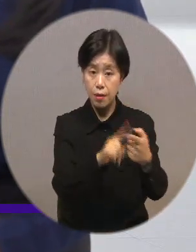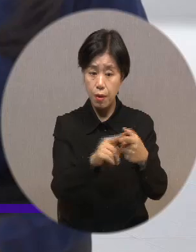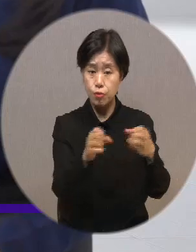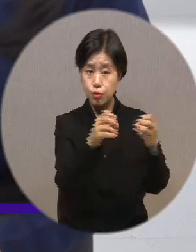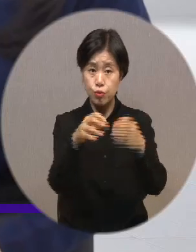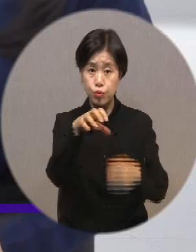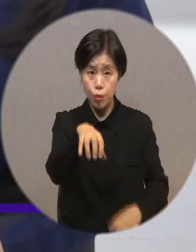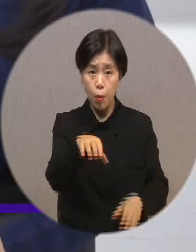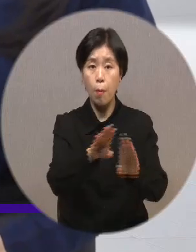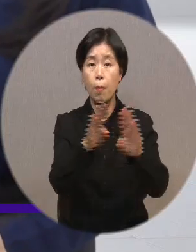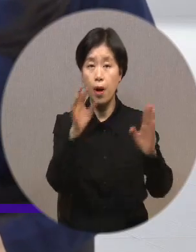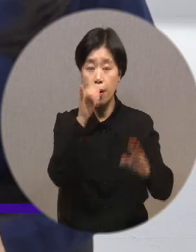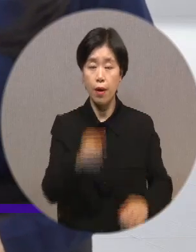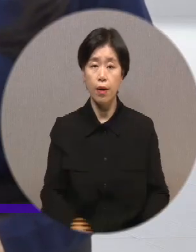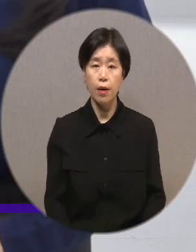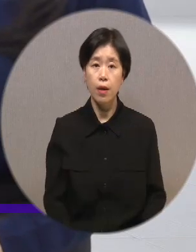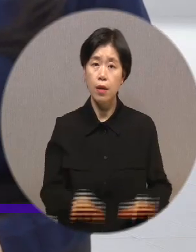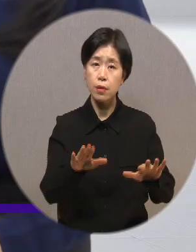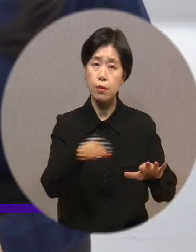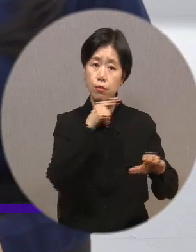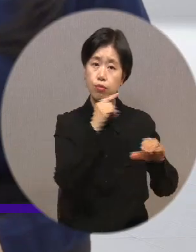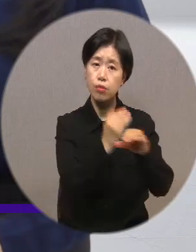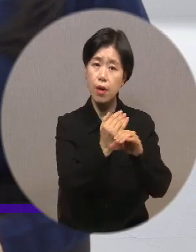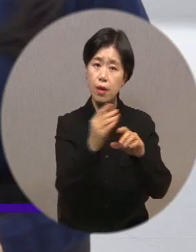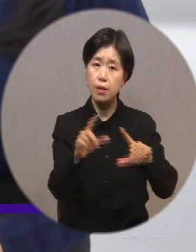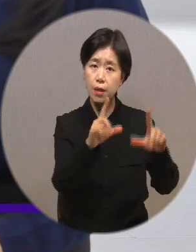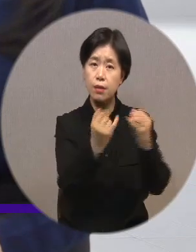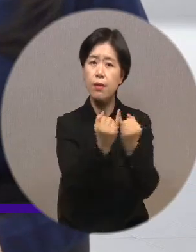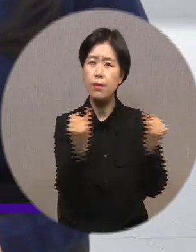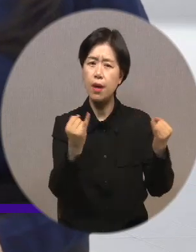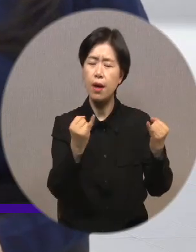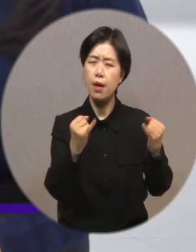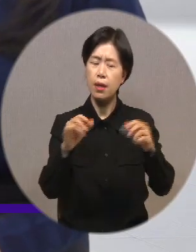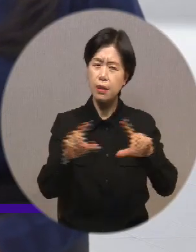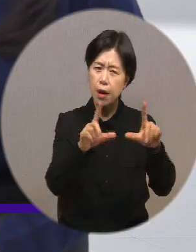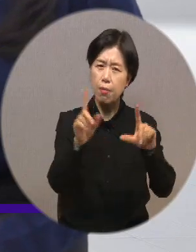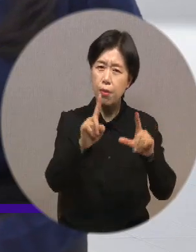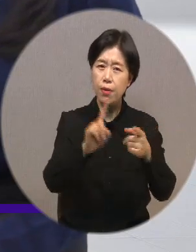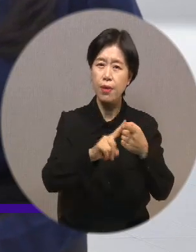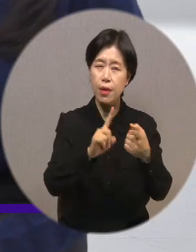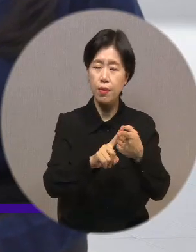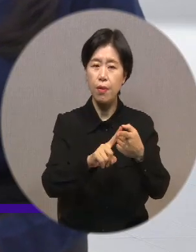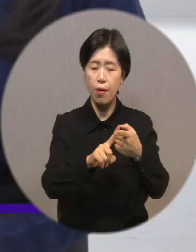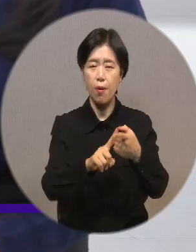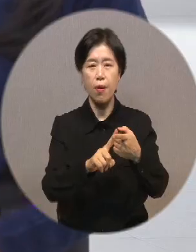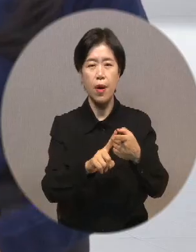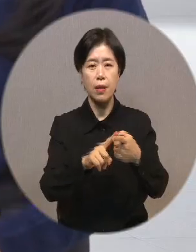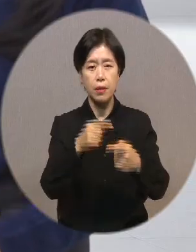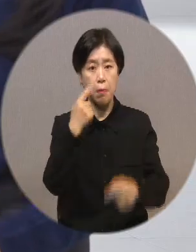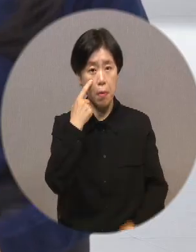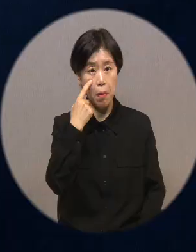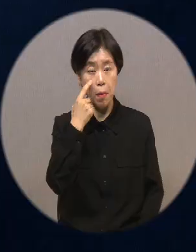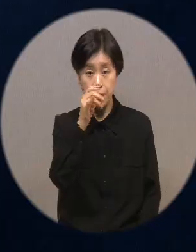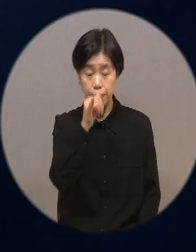북한 여성들의 현실과 인권 문제를 되새겨보는 시간이었는데요. 통일 현장에서 함께했습니다.